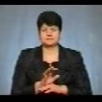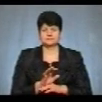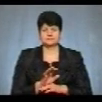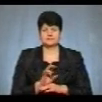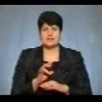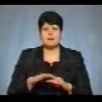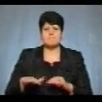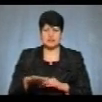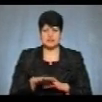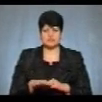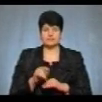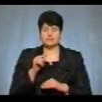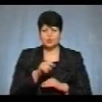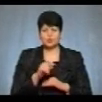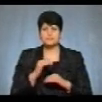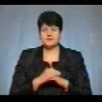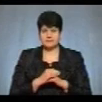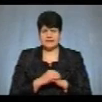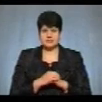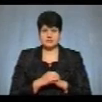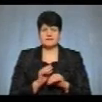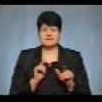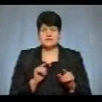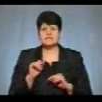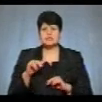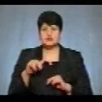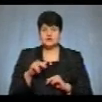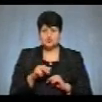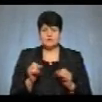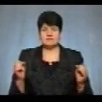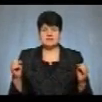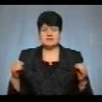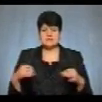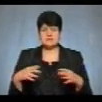на Майдан. В той вечір він ішов, зібрав в гуртожитку